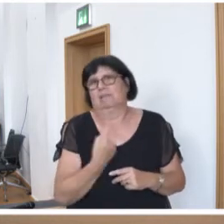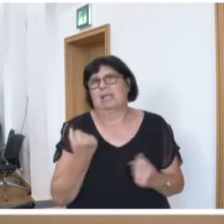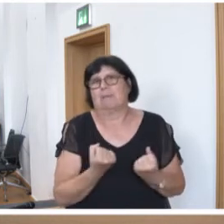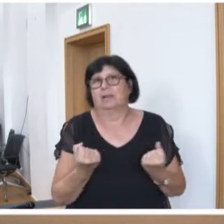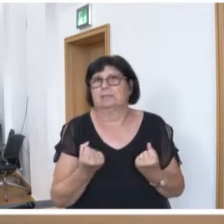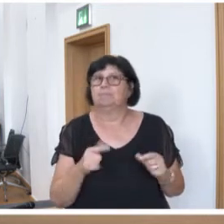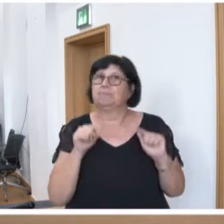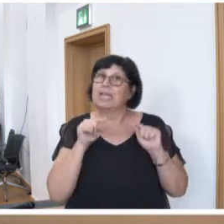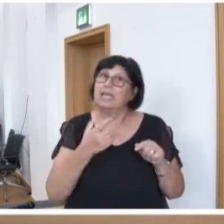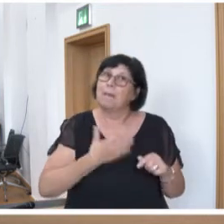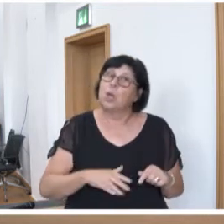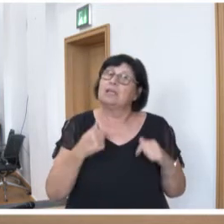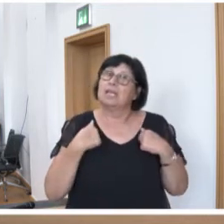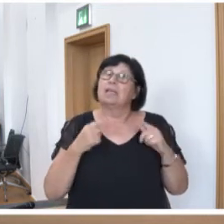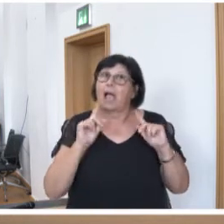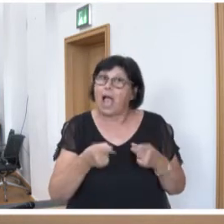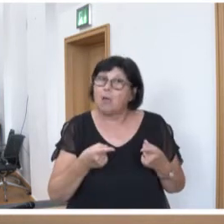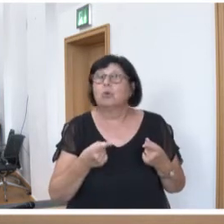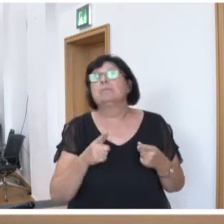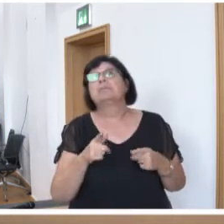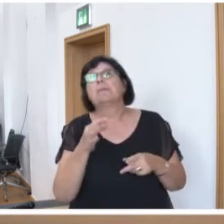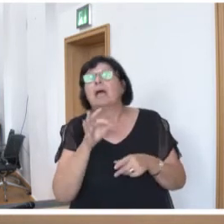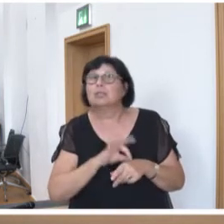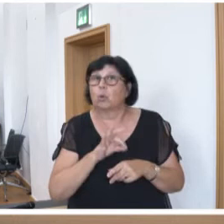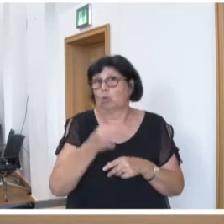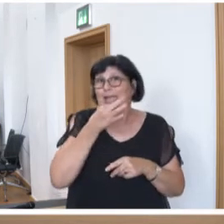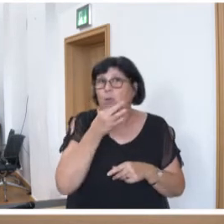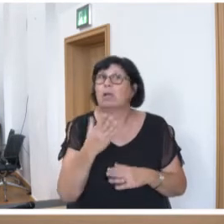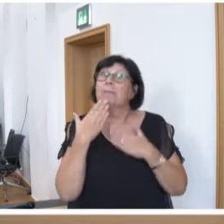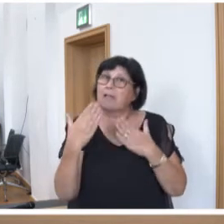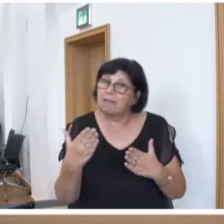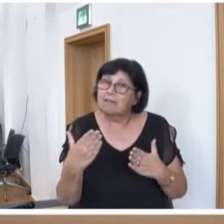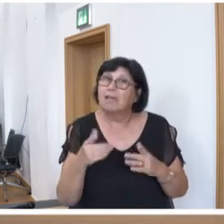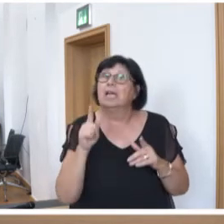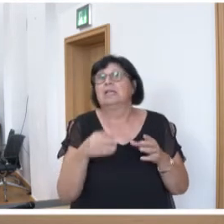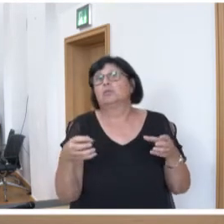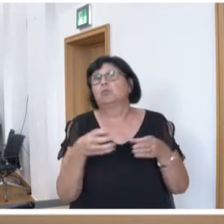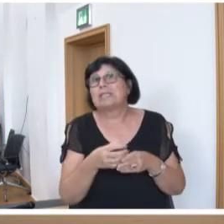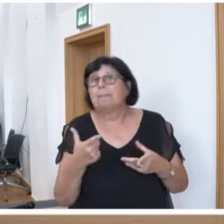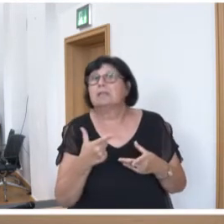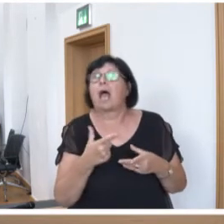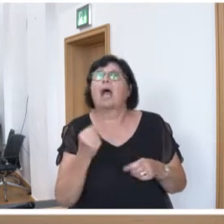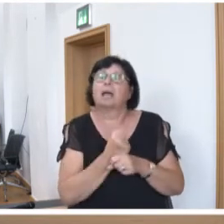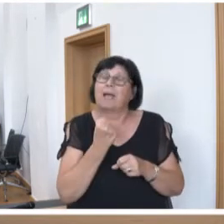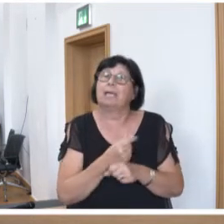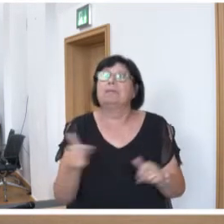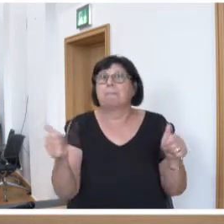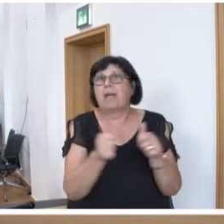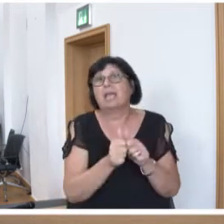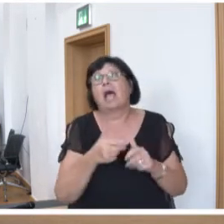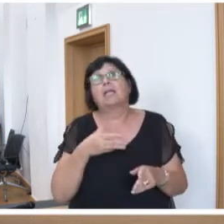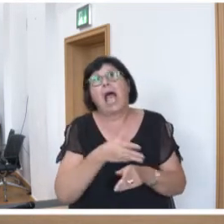Und hier möchte ich an dieser Stelle aber auch Minister Magnus Jung dafür danken, dass er in Zusammenarbeit mit dem Beirat zur Armutsbekämpfung bereits schon